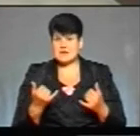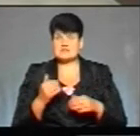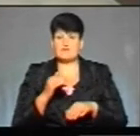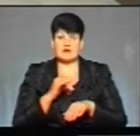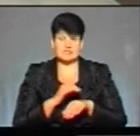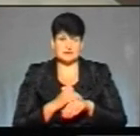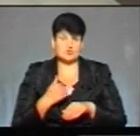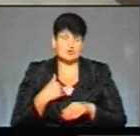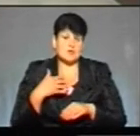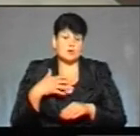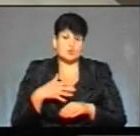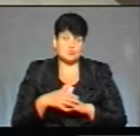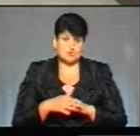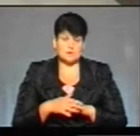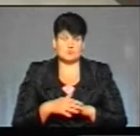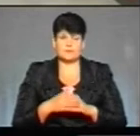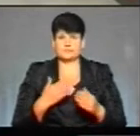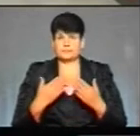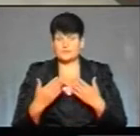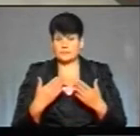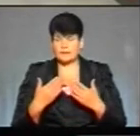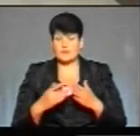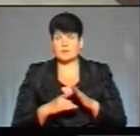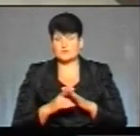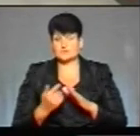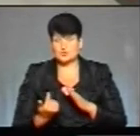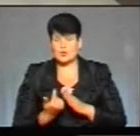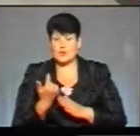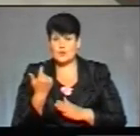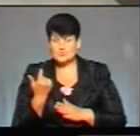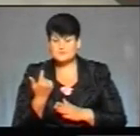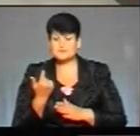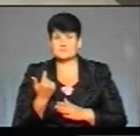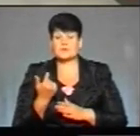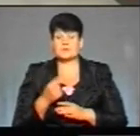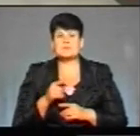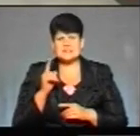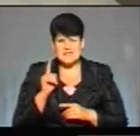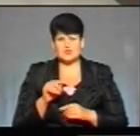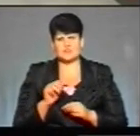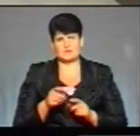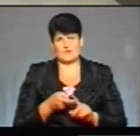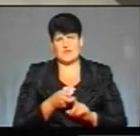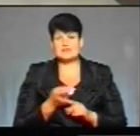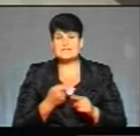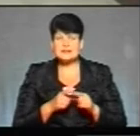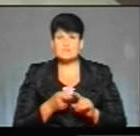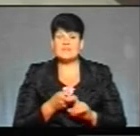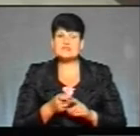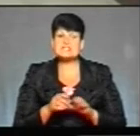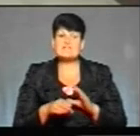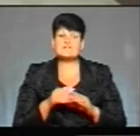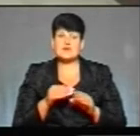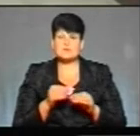так розумію, підхід почався знову, тобто хвиля пішла знову, так? Ну, ми знаємо, з чим це пов'язано з відповідними виборами до органів